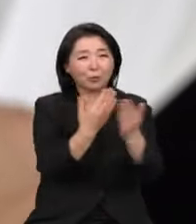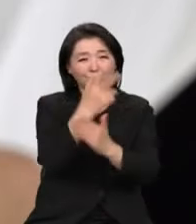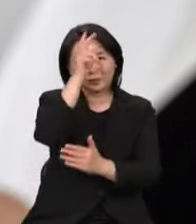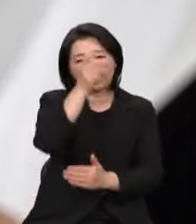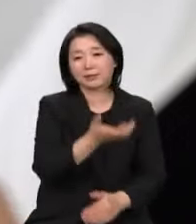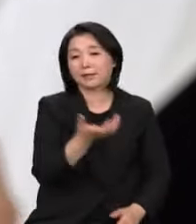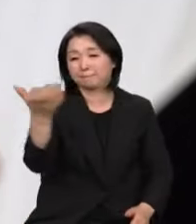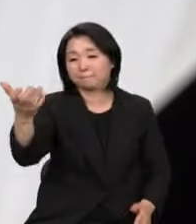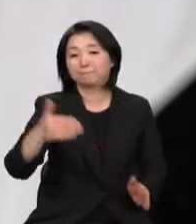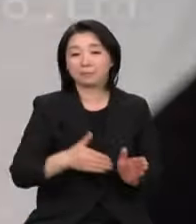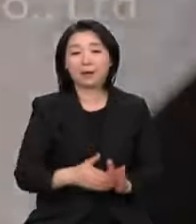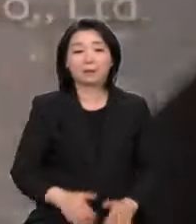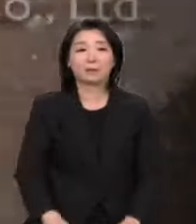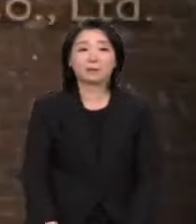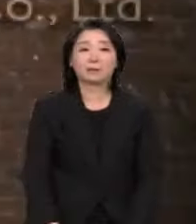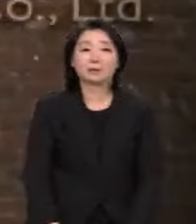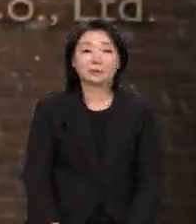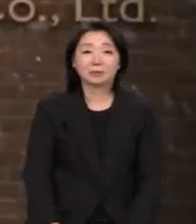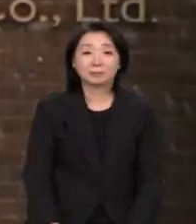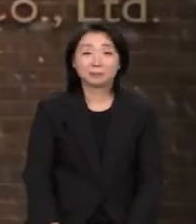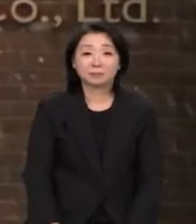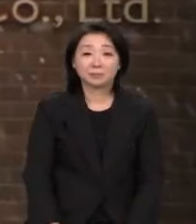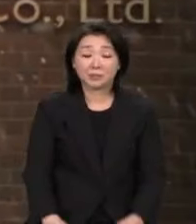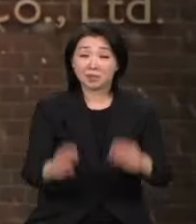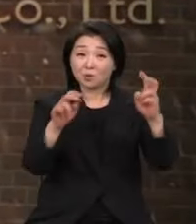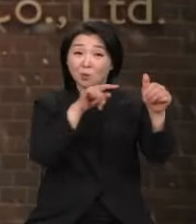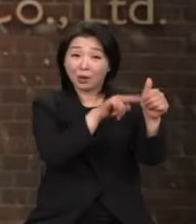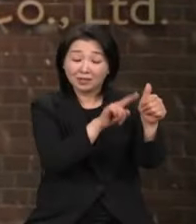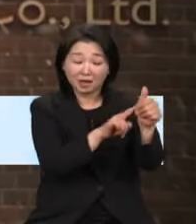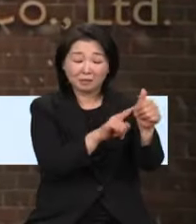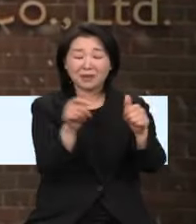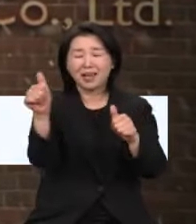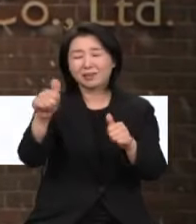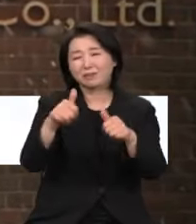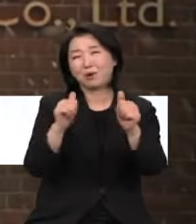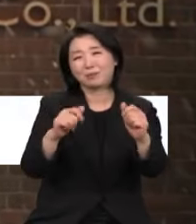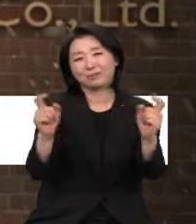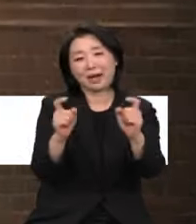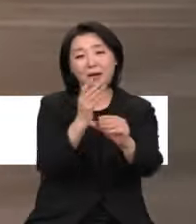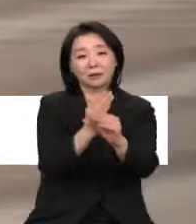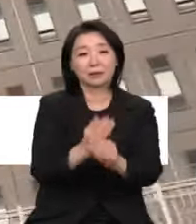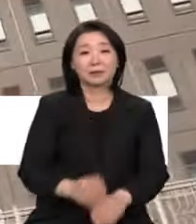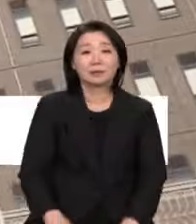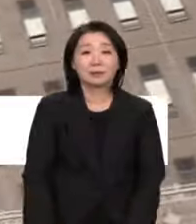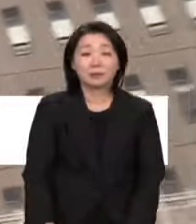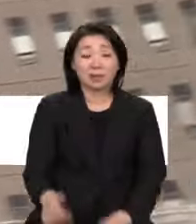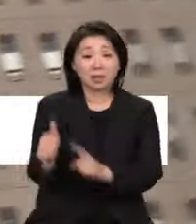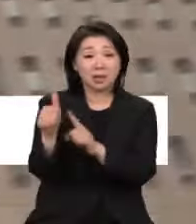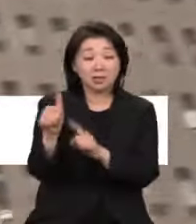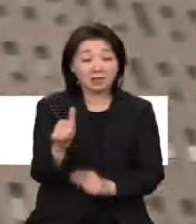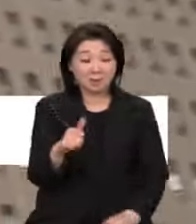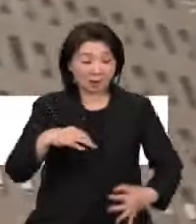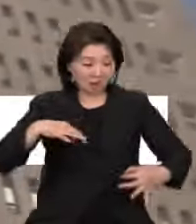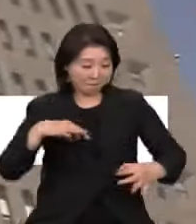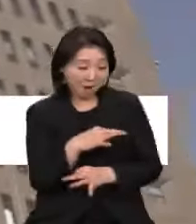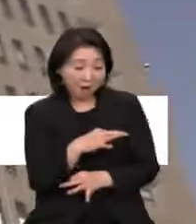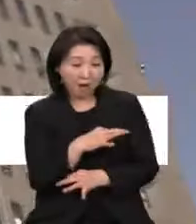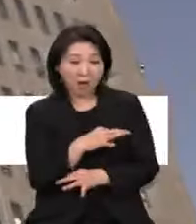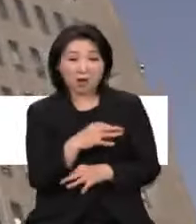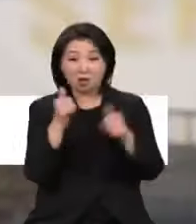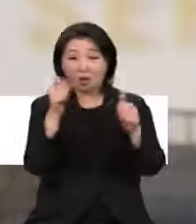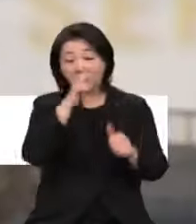경찰에 제출한 바 있습니다 태광 그룹은 현재 와 법적 다툼 중에 있습니다는 배임 혐의로 검찰에